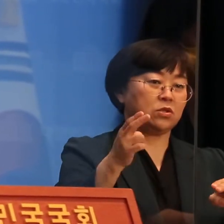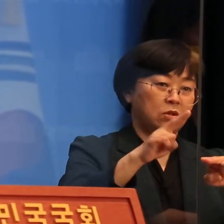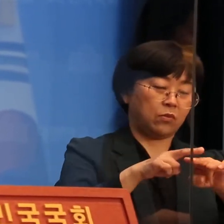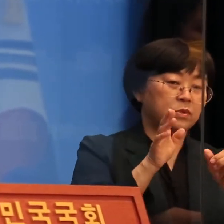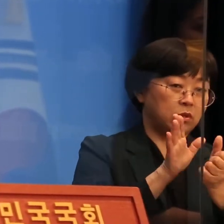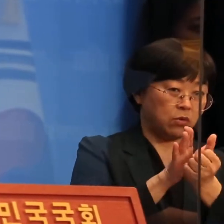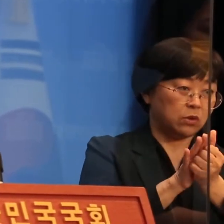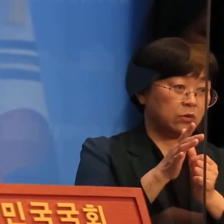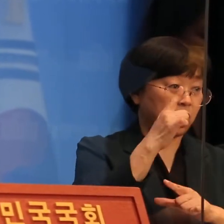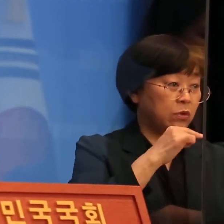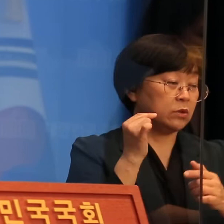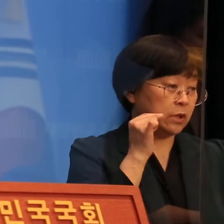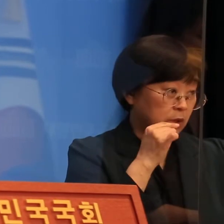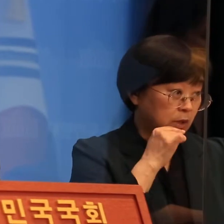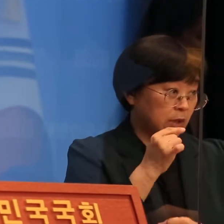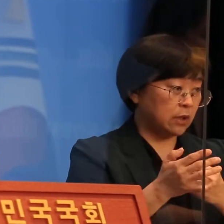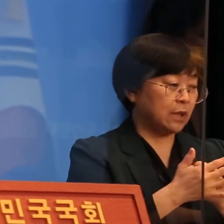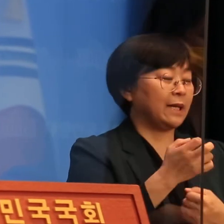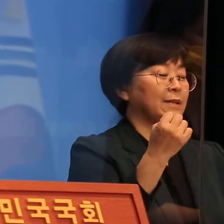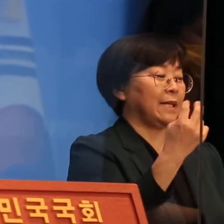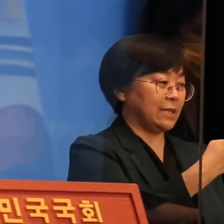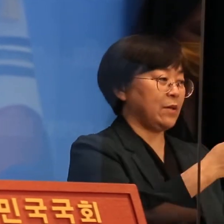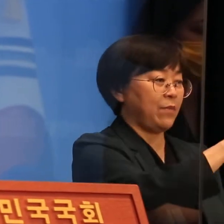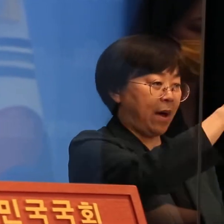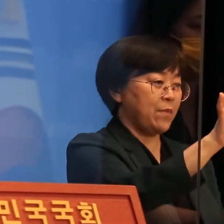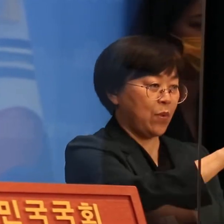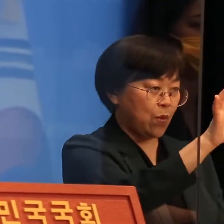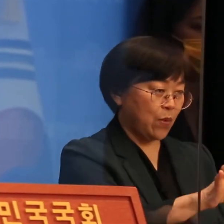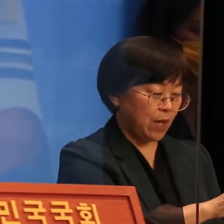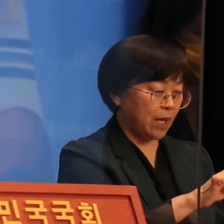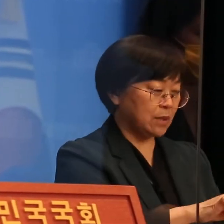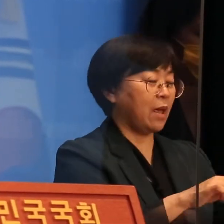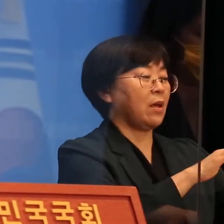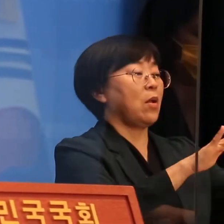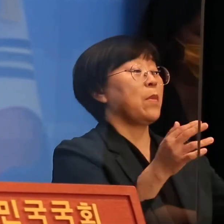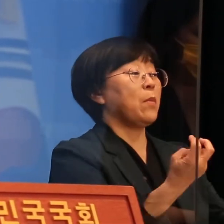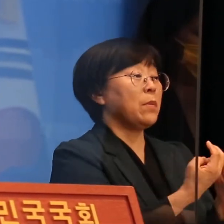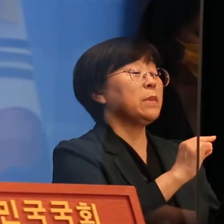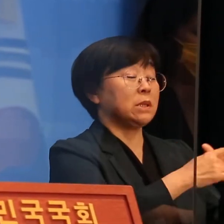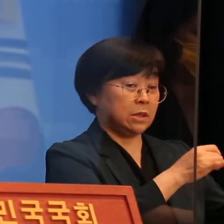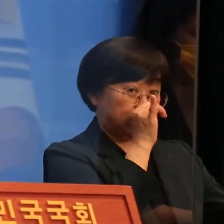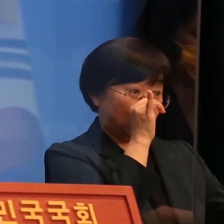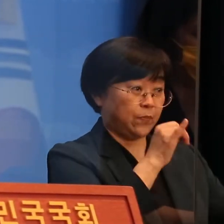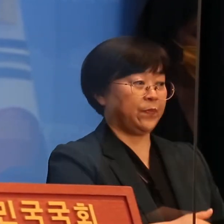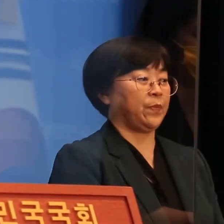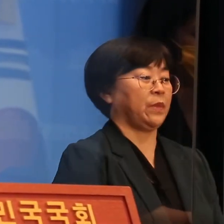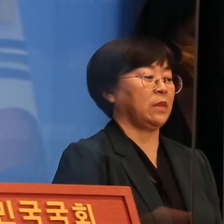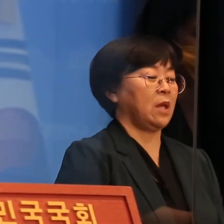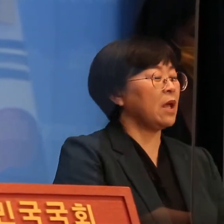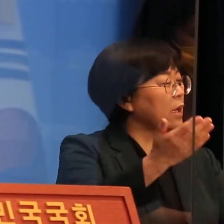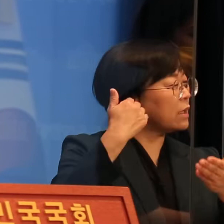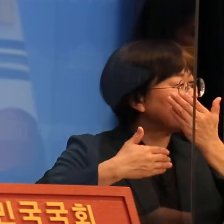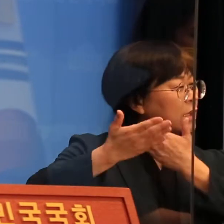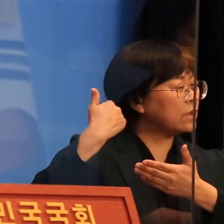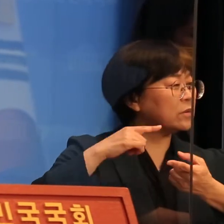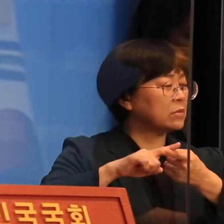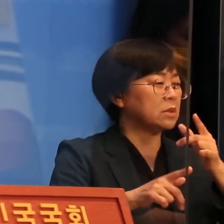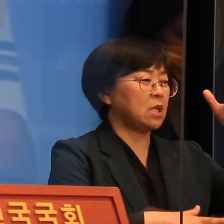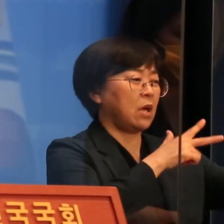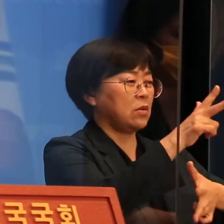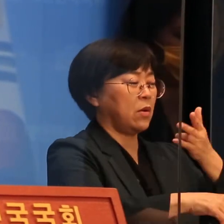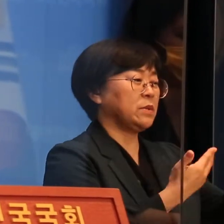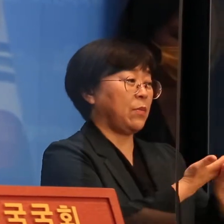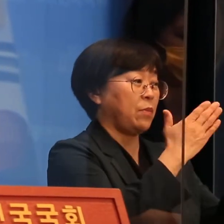등을 강화하겠다는 재탕, 삼탕의 사물 대책만을 내놓았습니다. 이미 과거 수십 년간 산업 재편